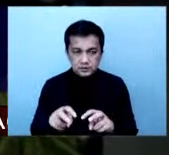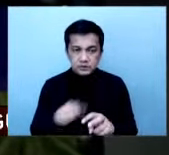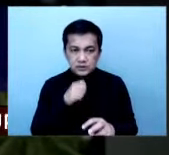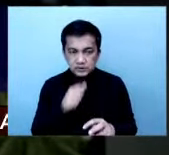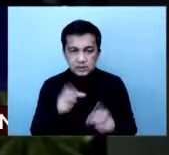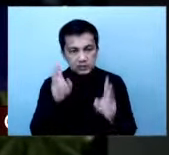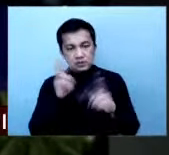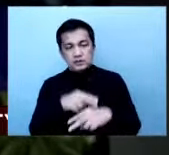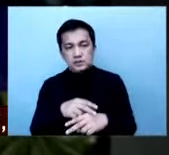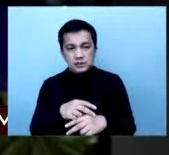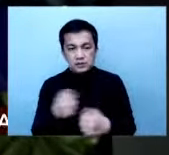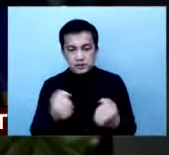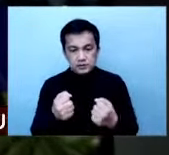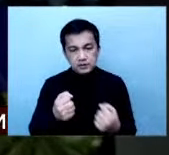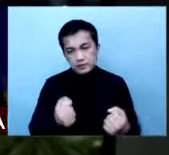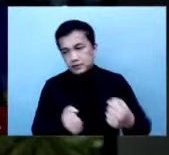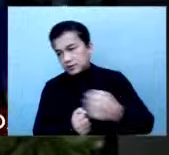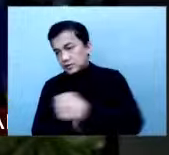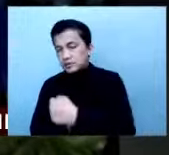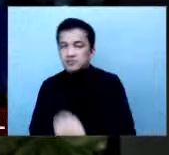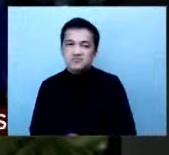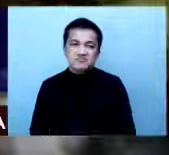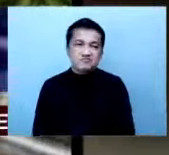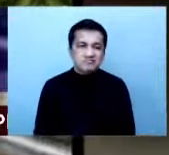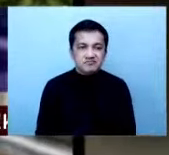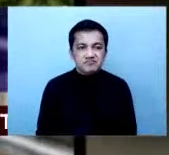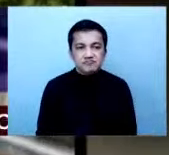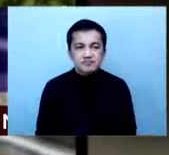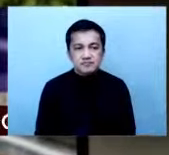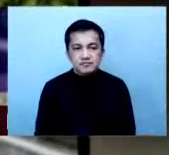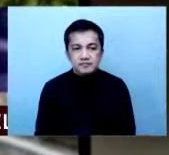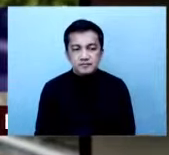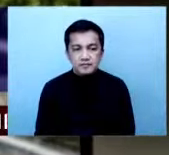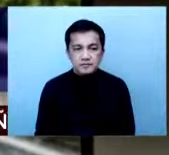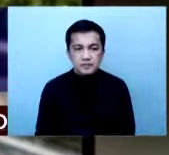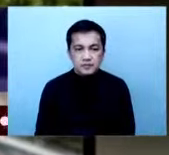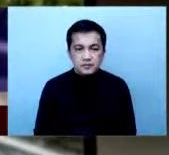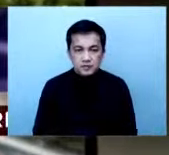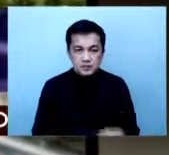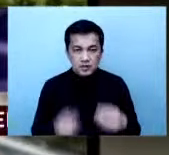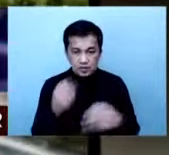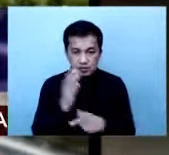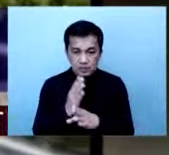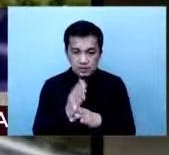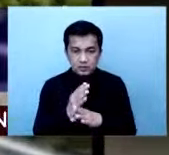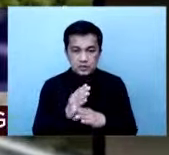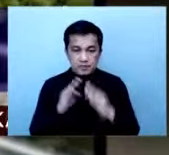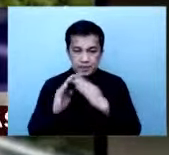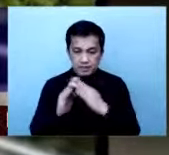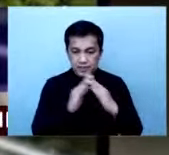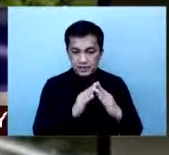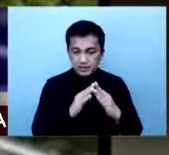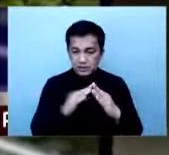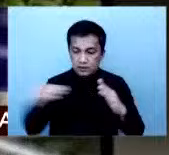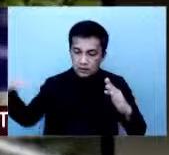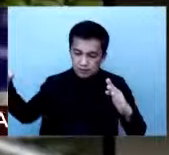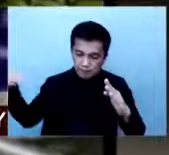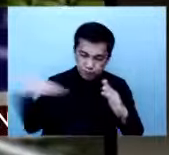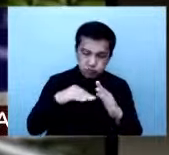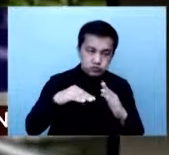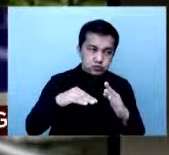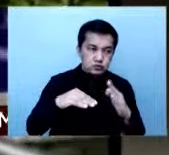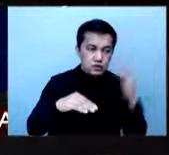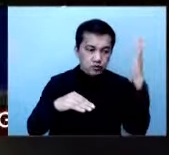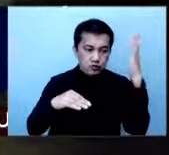Driver ang pagliko nito sa pakurbang bahagi ng kalsada tuluyang bumangga ang bus sa dalawang bahay saum sa puno at Mak kawad